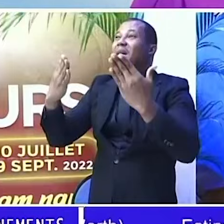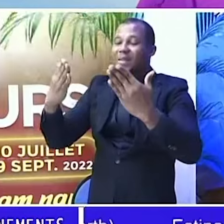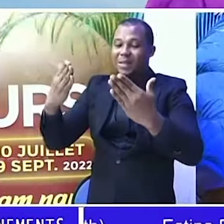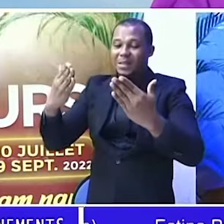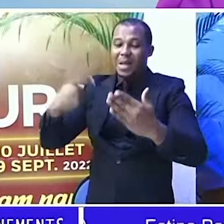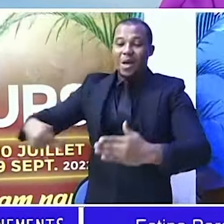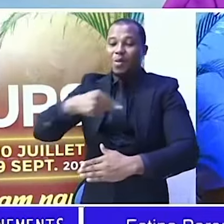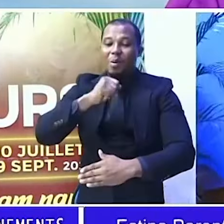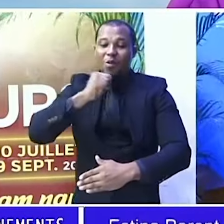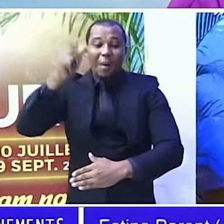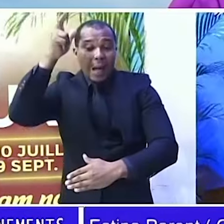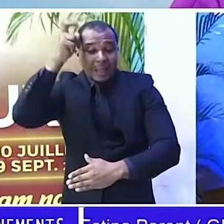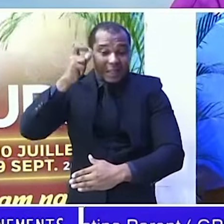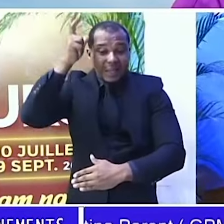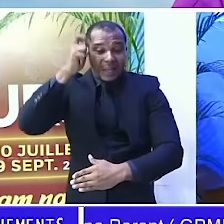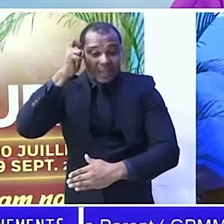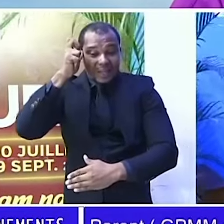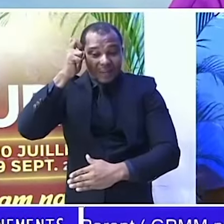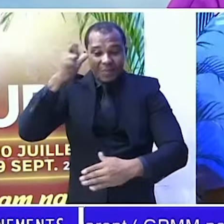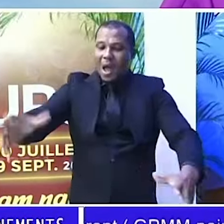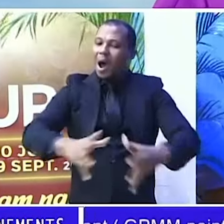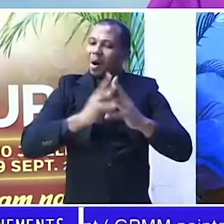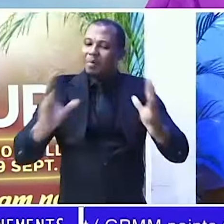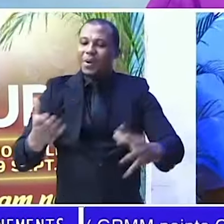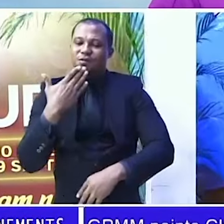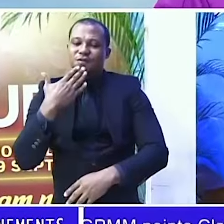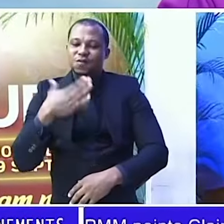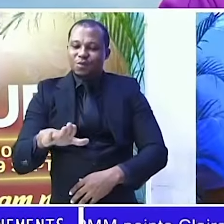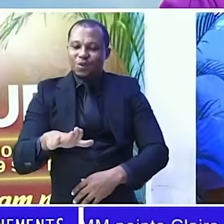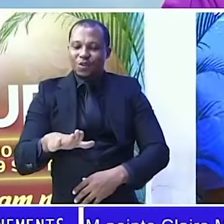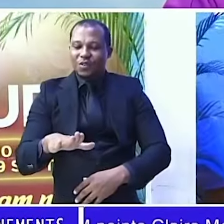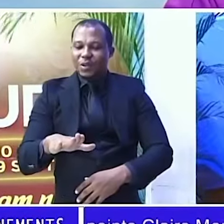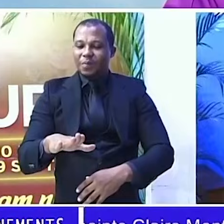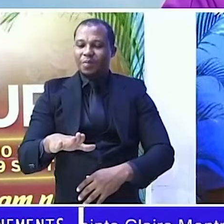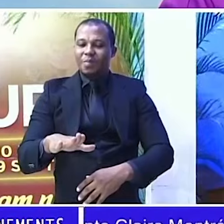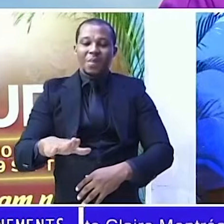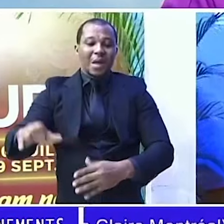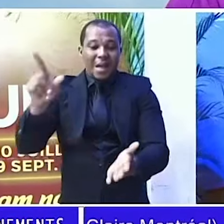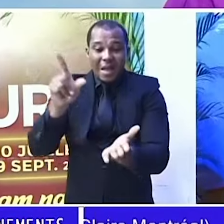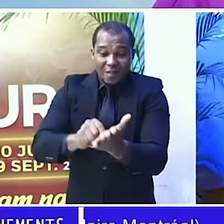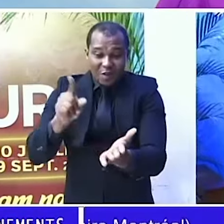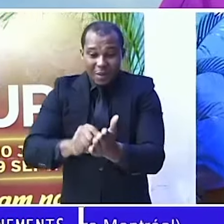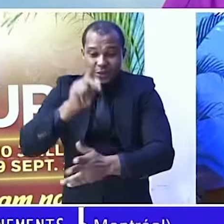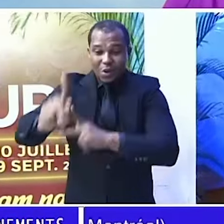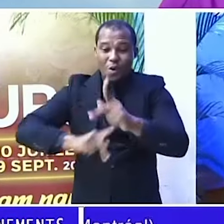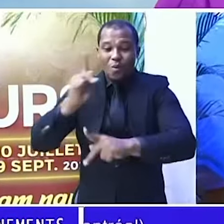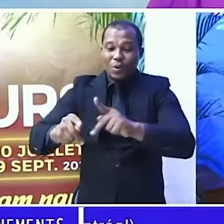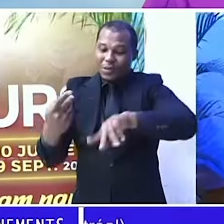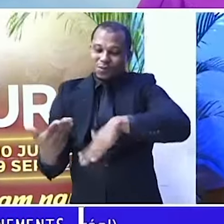attendu trop de nouvelles monde qui mourit par balle. Parce